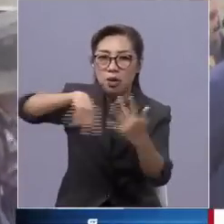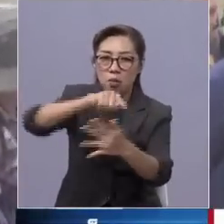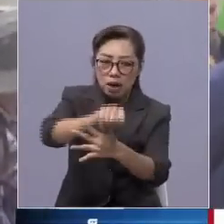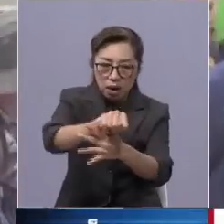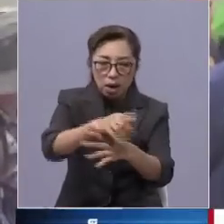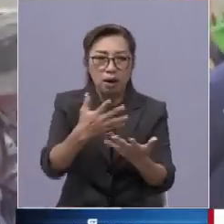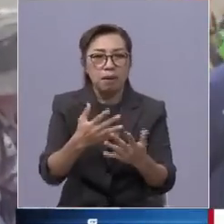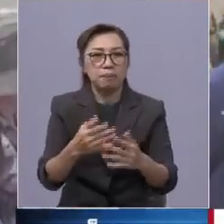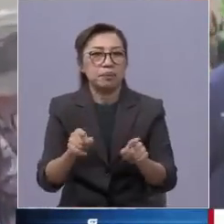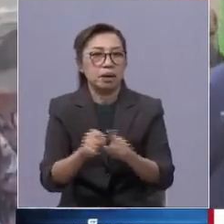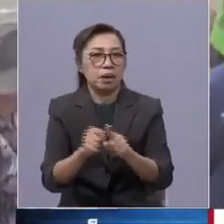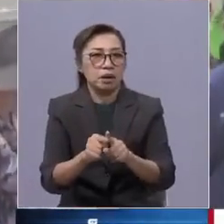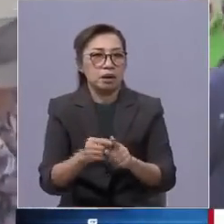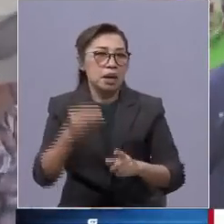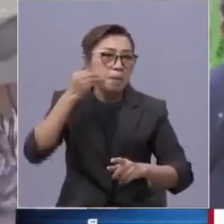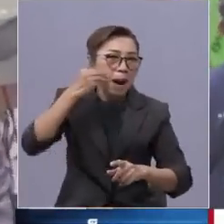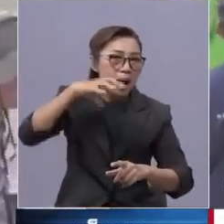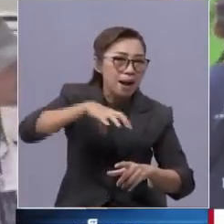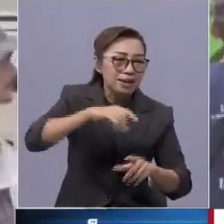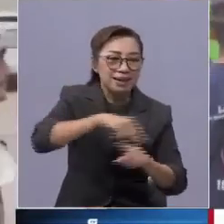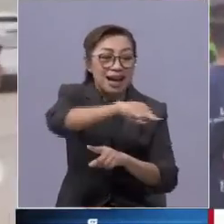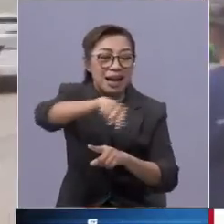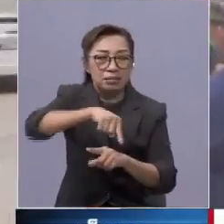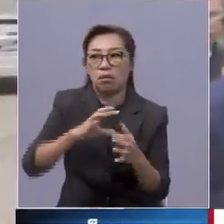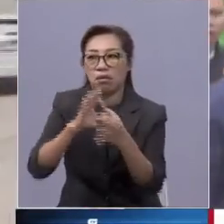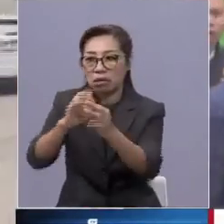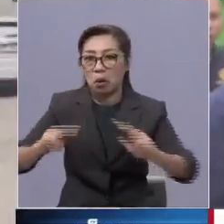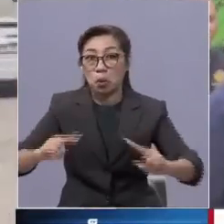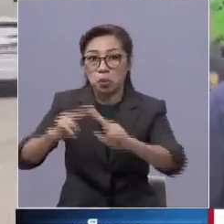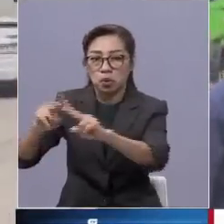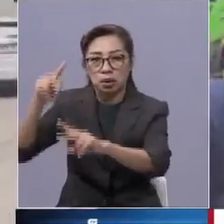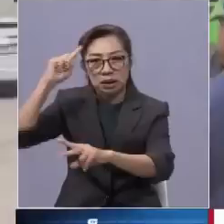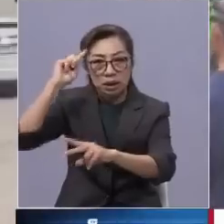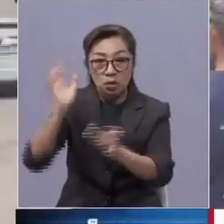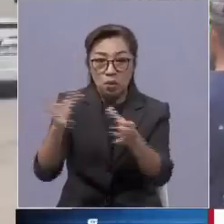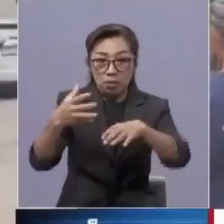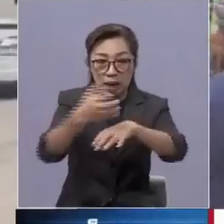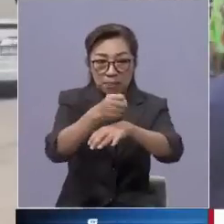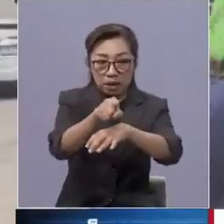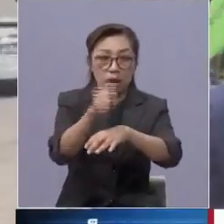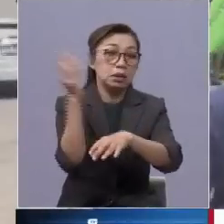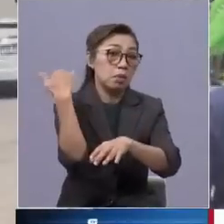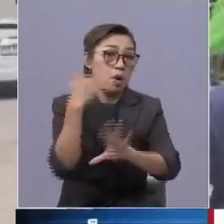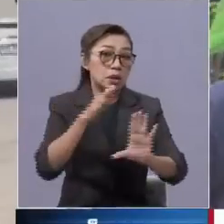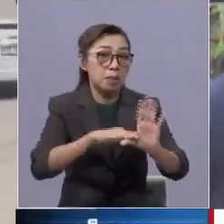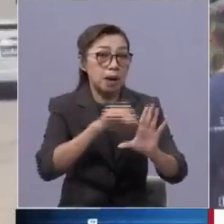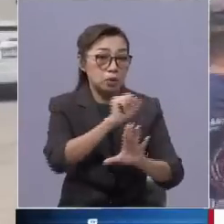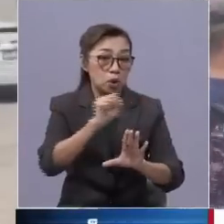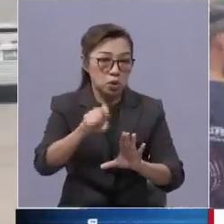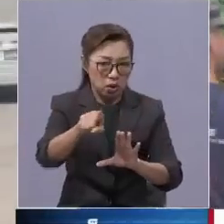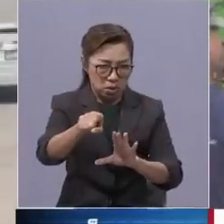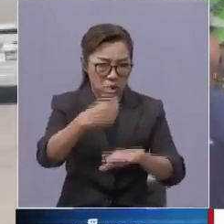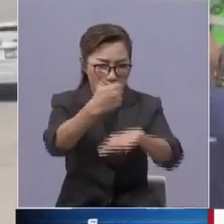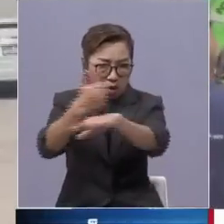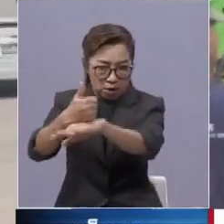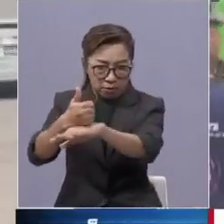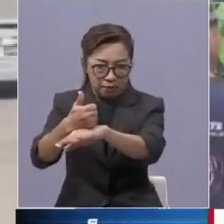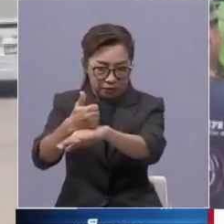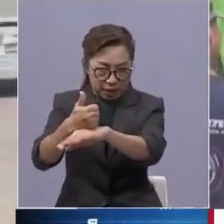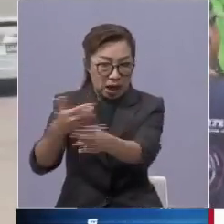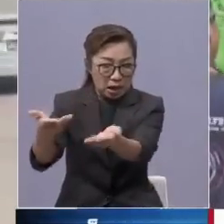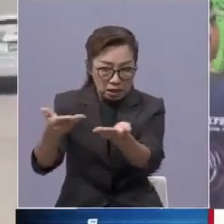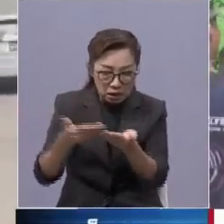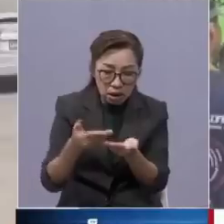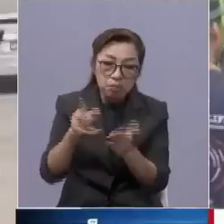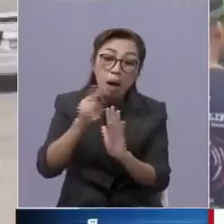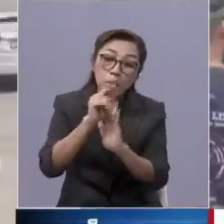ากรป่าไม้โอ้โหนี่โดยตรงเลยเชิญหัวหน้าพรรคการเมืองทุกพรรคที่ลงสมัครรับเลือกตั้งเนี่ยมานำเสนอนโยบายด้วยนะ